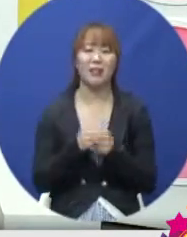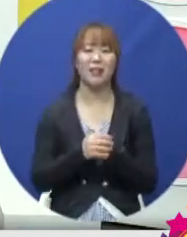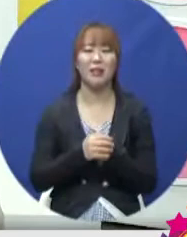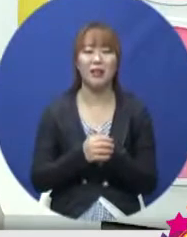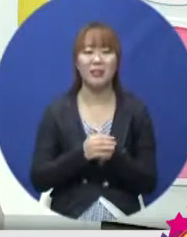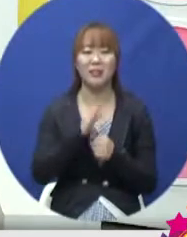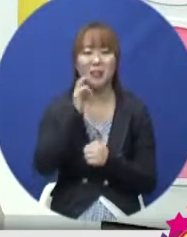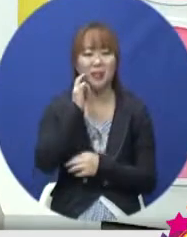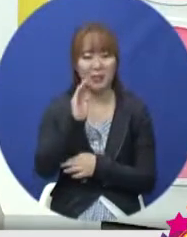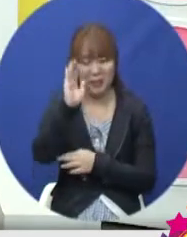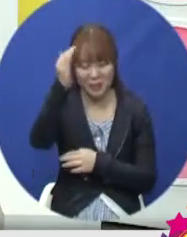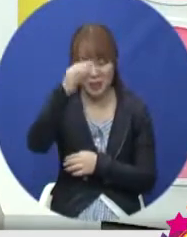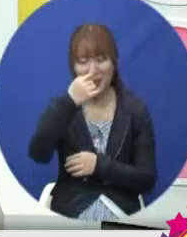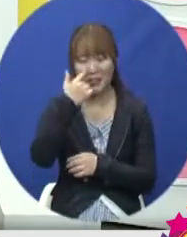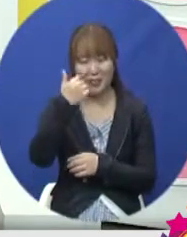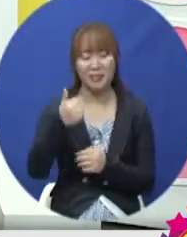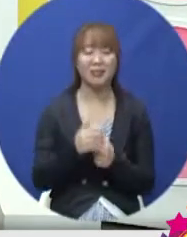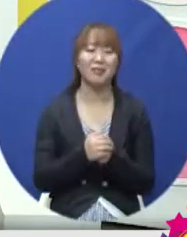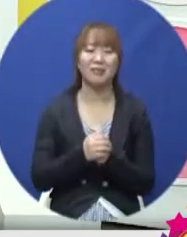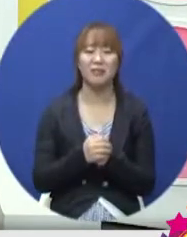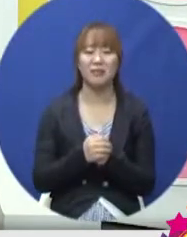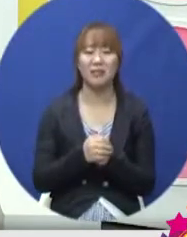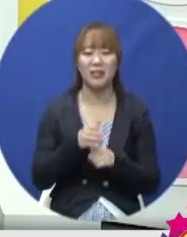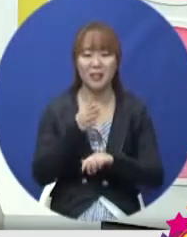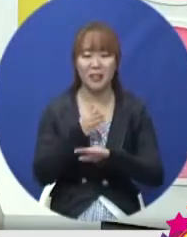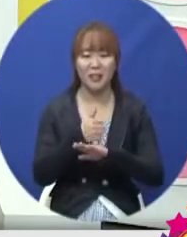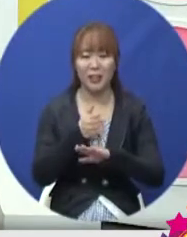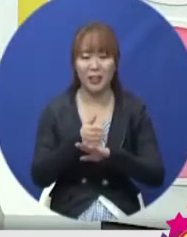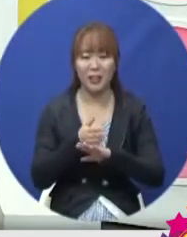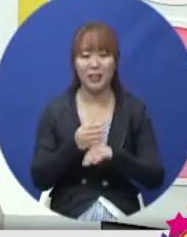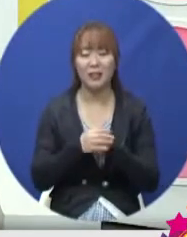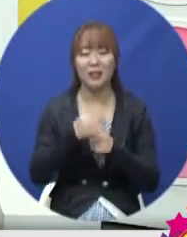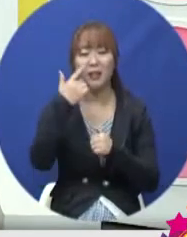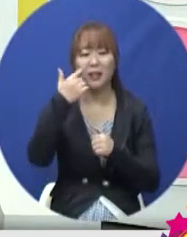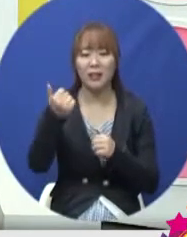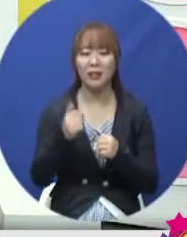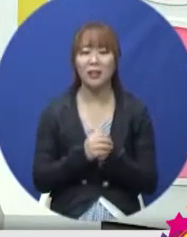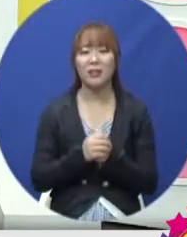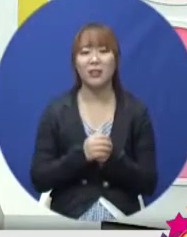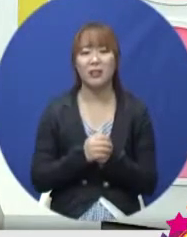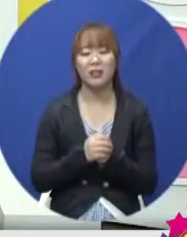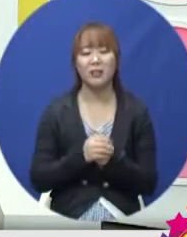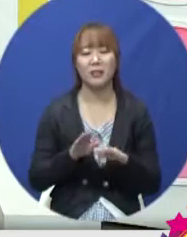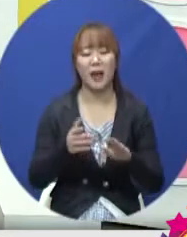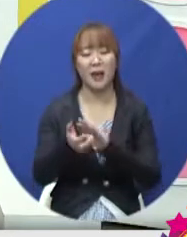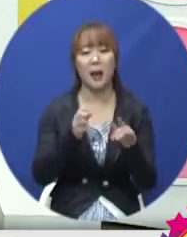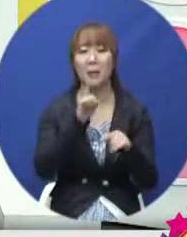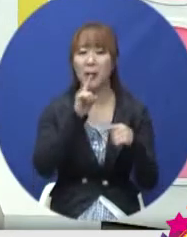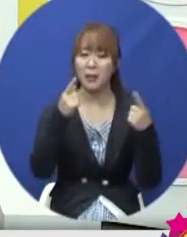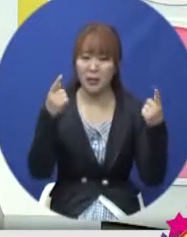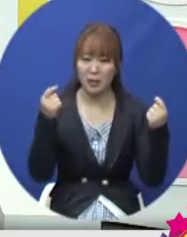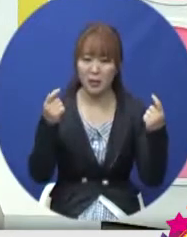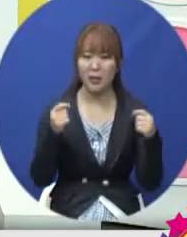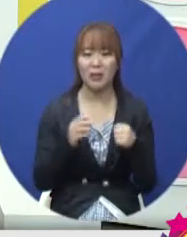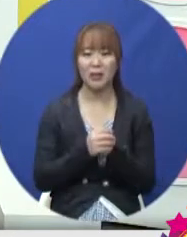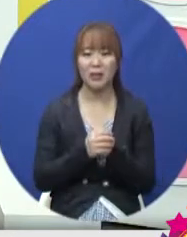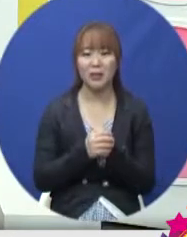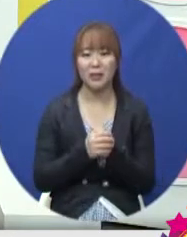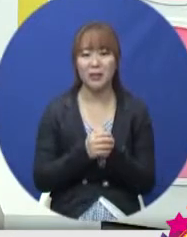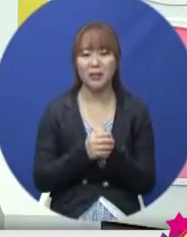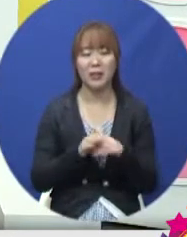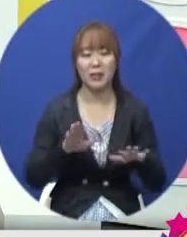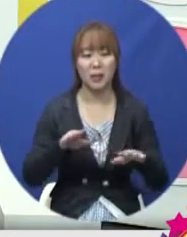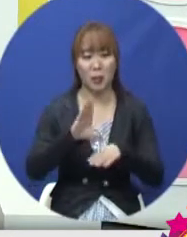아이고 영광입니다, 아버님. 네. 고맙습니다, 아버님. 네. 저희가 앞서 말씀드렸듯이 이게